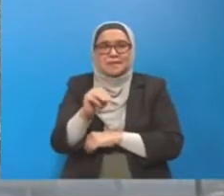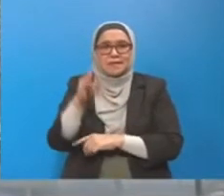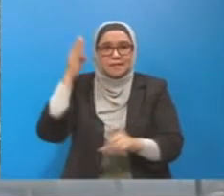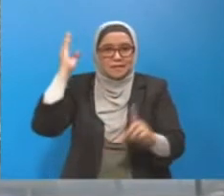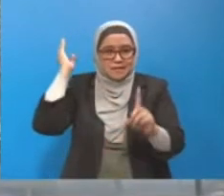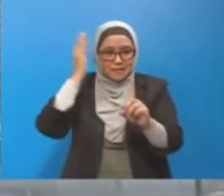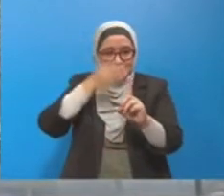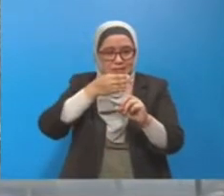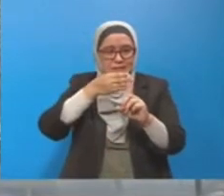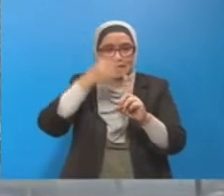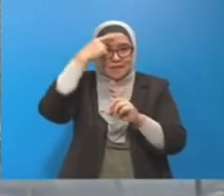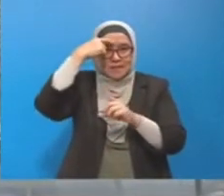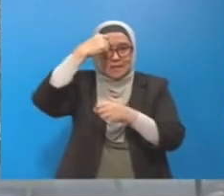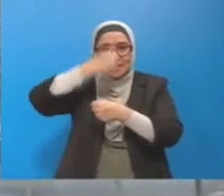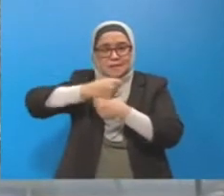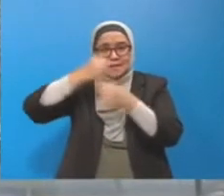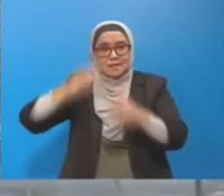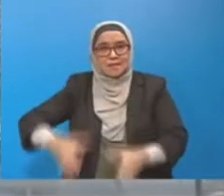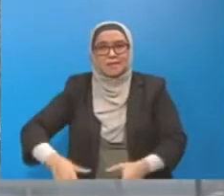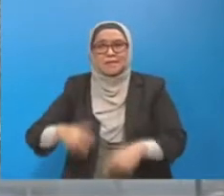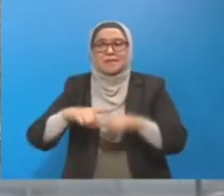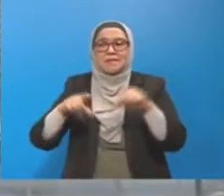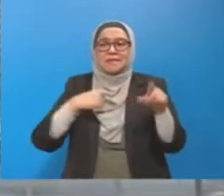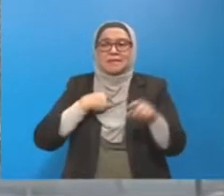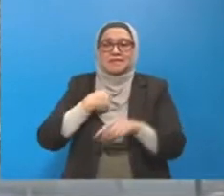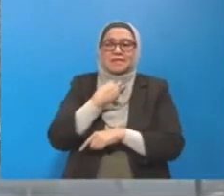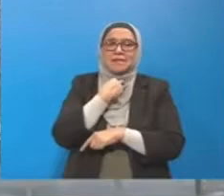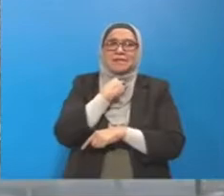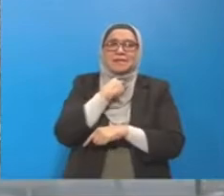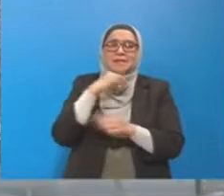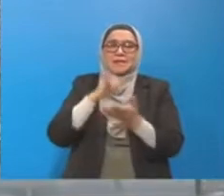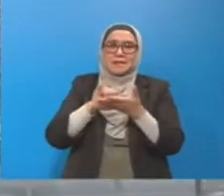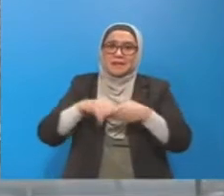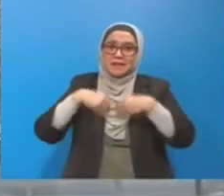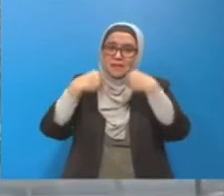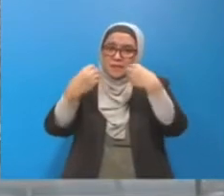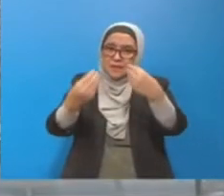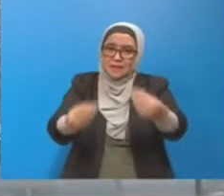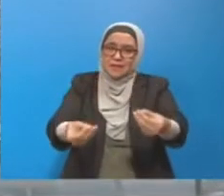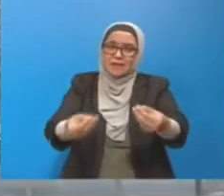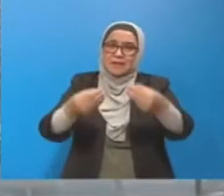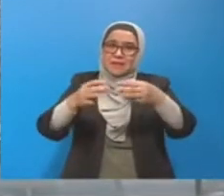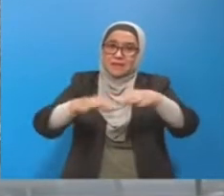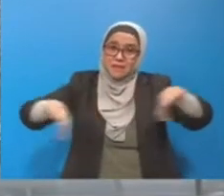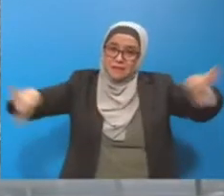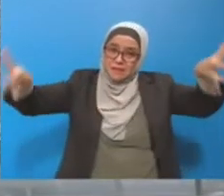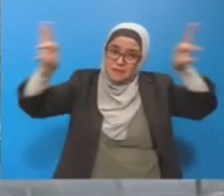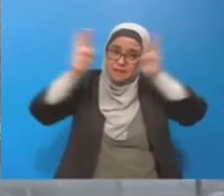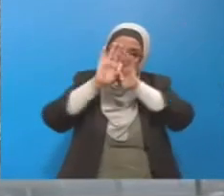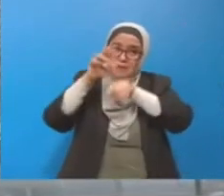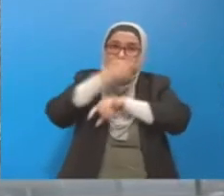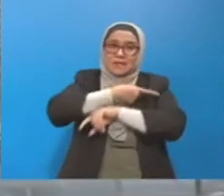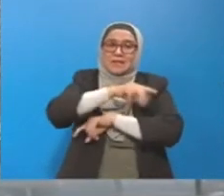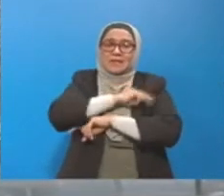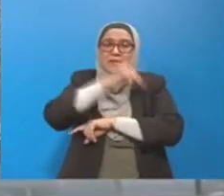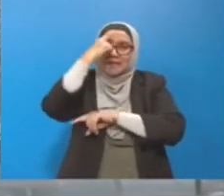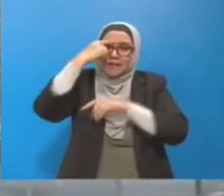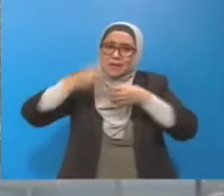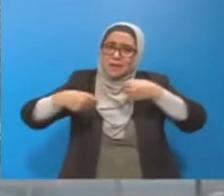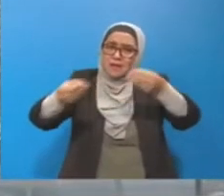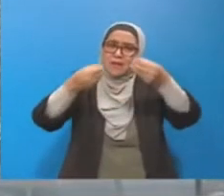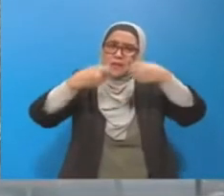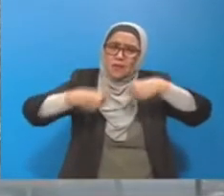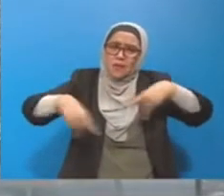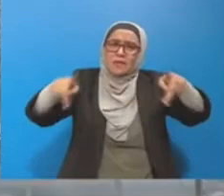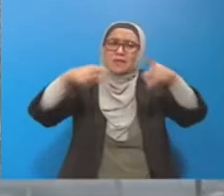terhadap kejayaan terjejas diberi keutamaan oleh Kementerian disamping memberi ruang dan peluang untuk pekerja yang terjejas